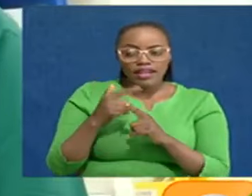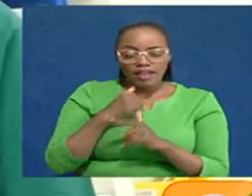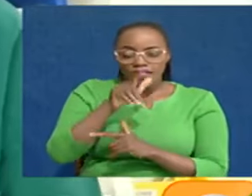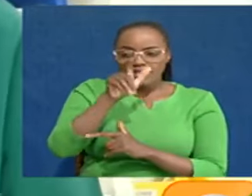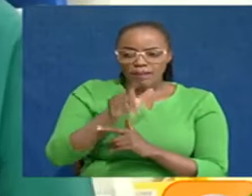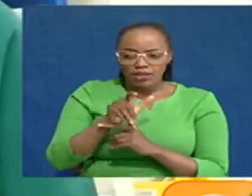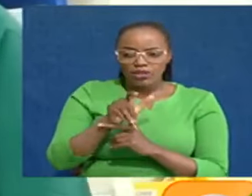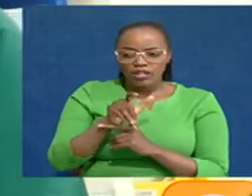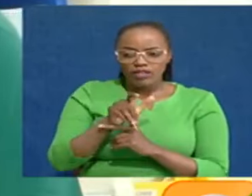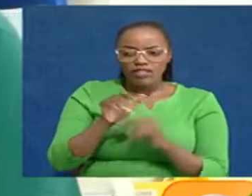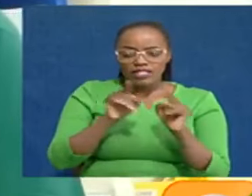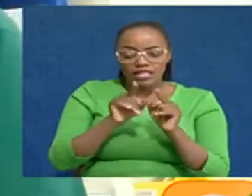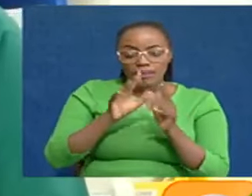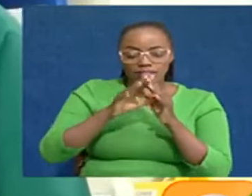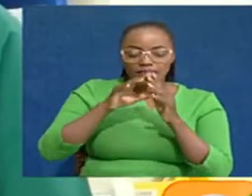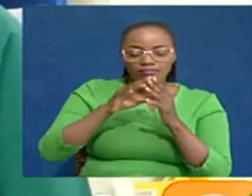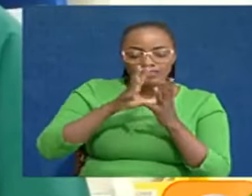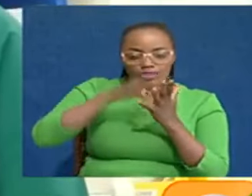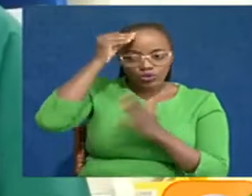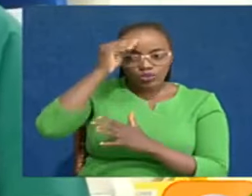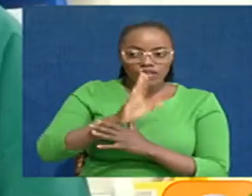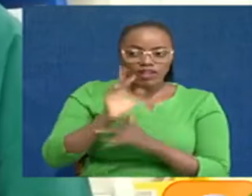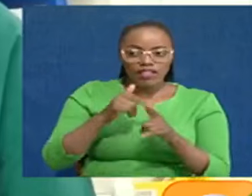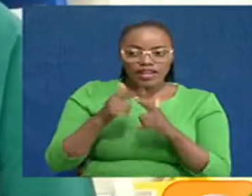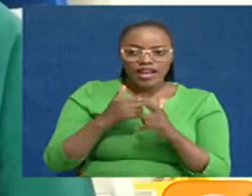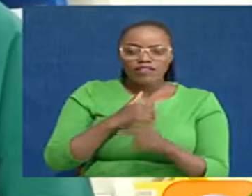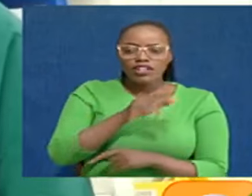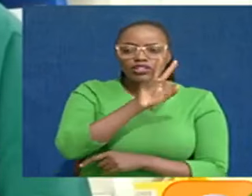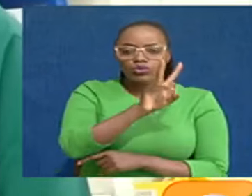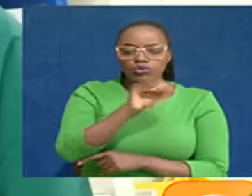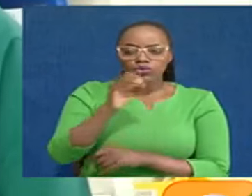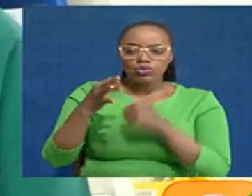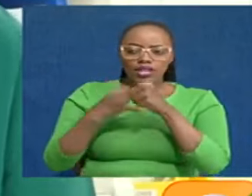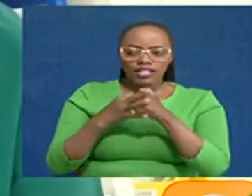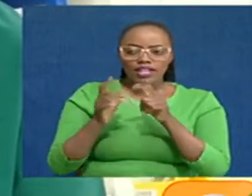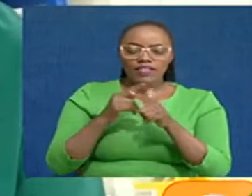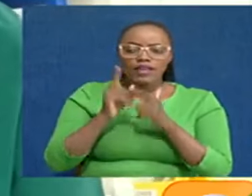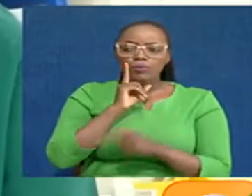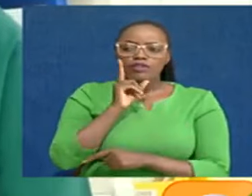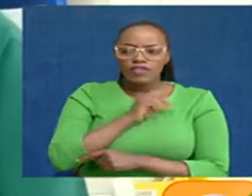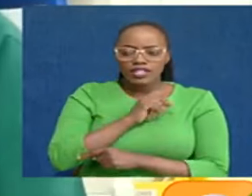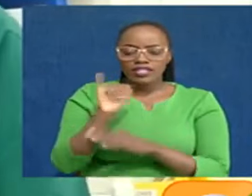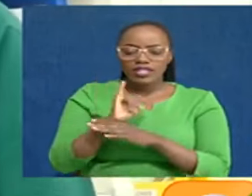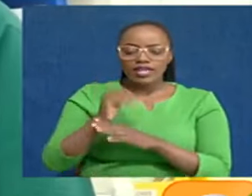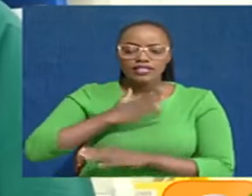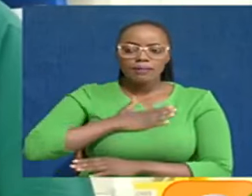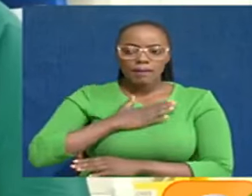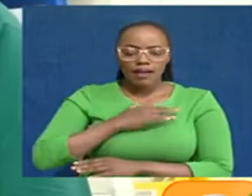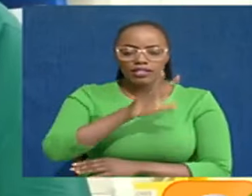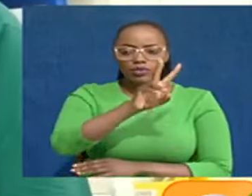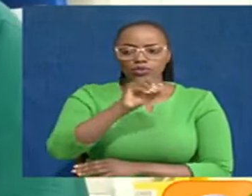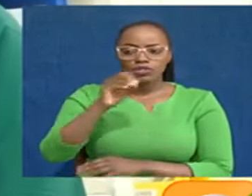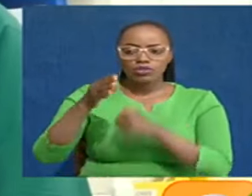attachment kama mwanafunzi, hiyo ni 2008. Nikamaliza attachment yangu